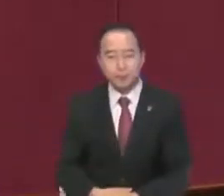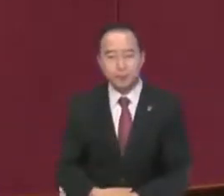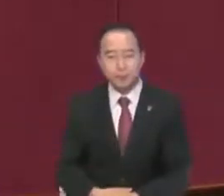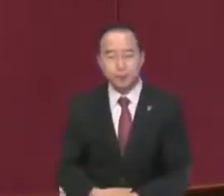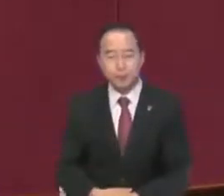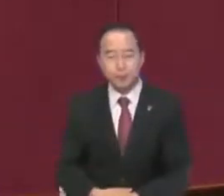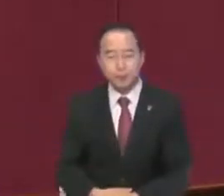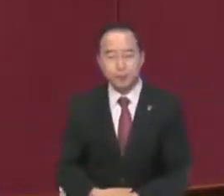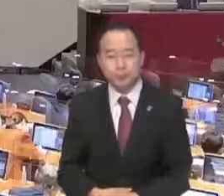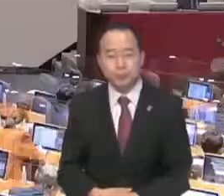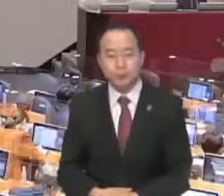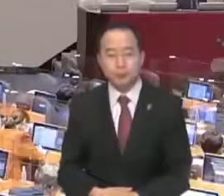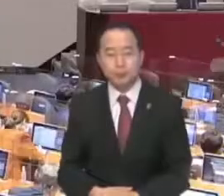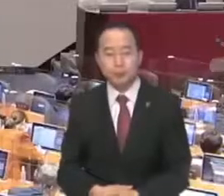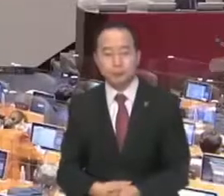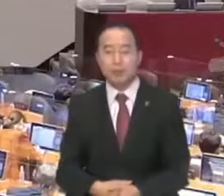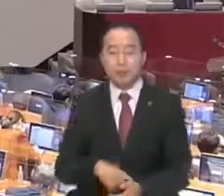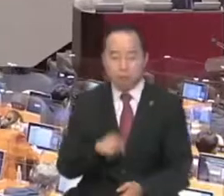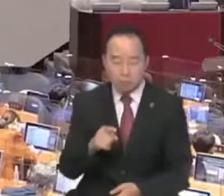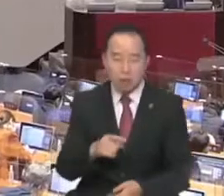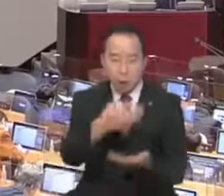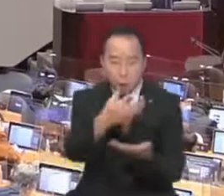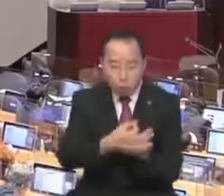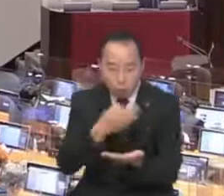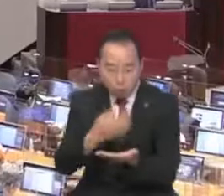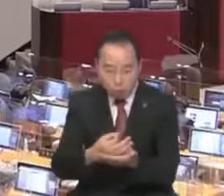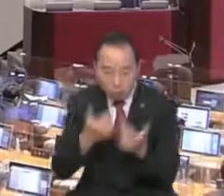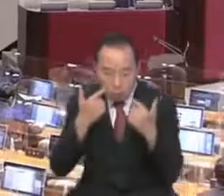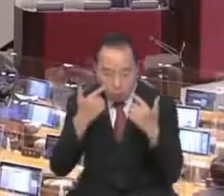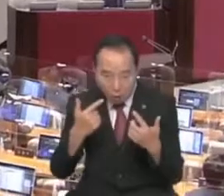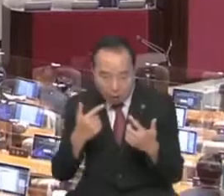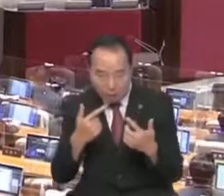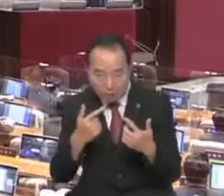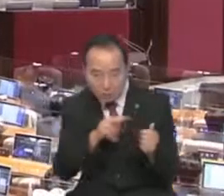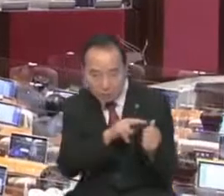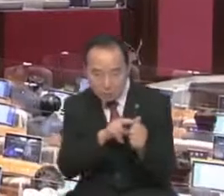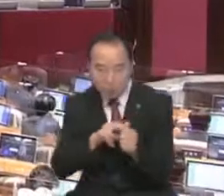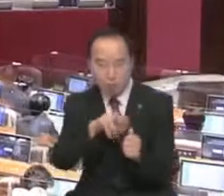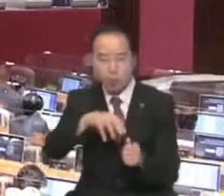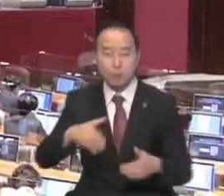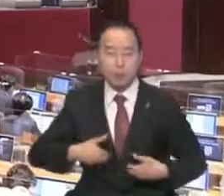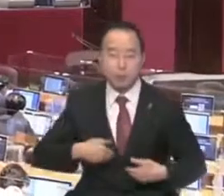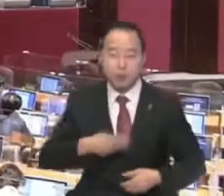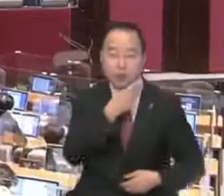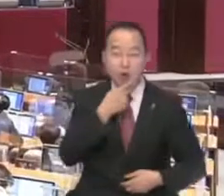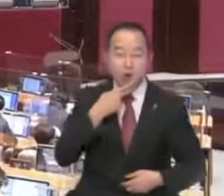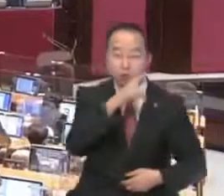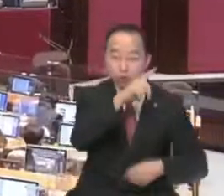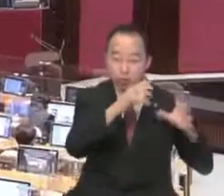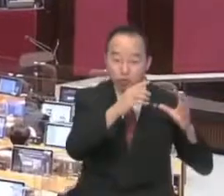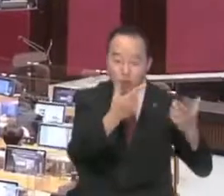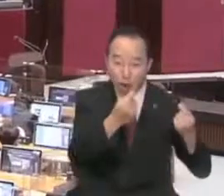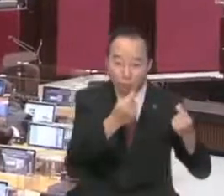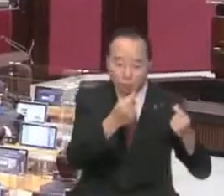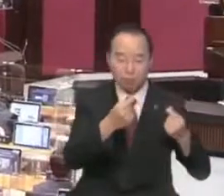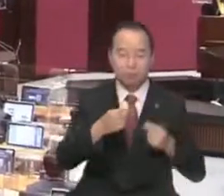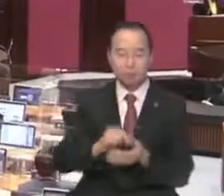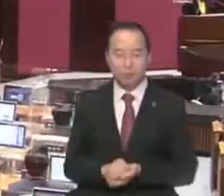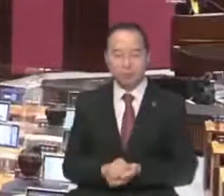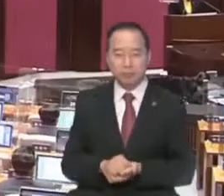이를 위해서 실시간 소득 파악 시스템 구축이 긴요합니다. 영국의 RTI처럼 국세청의 홈택스